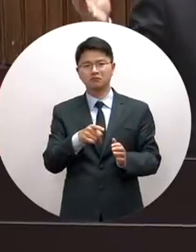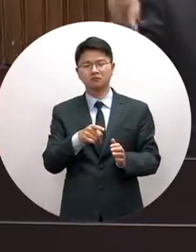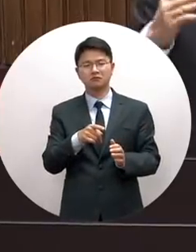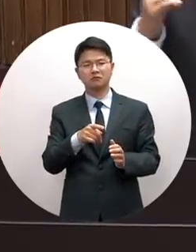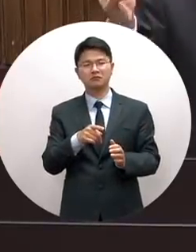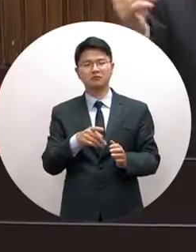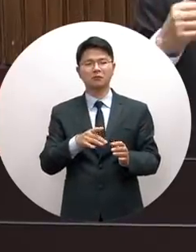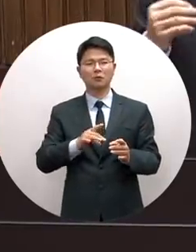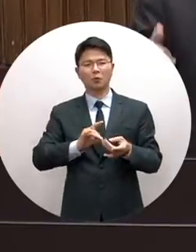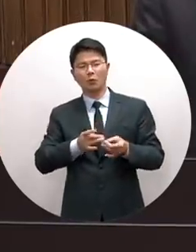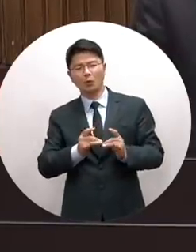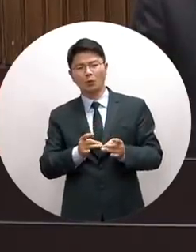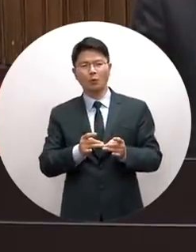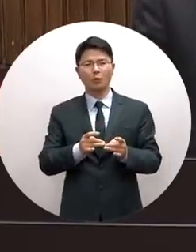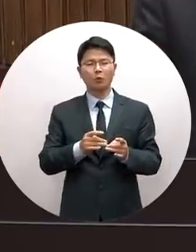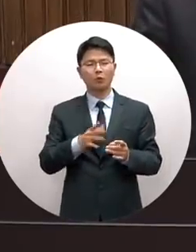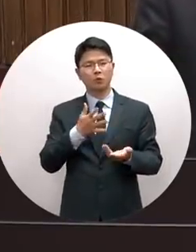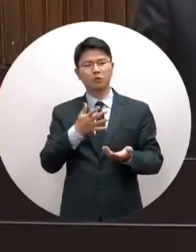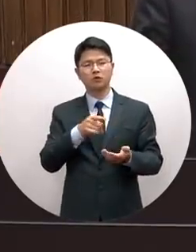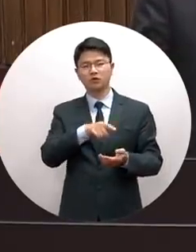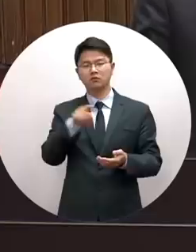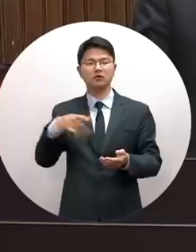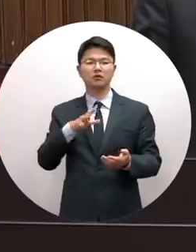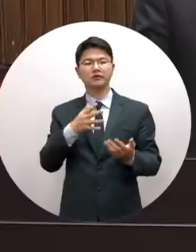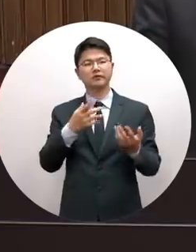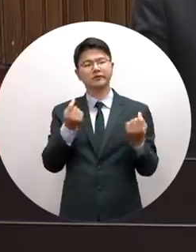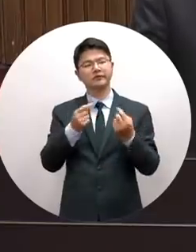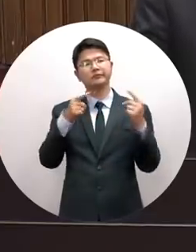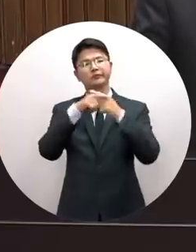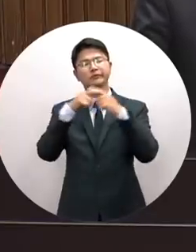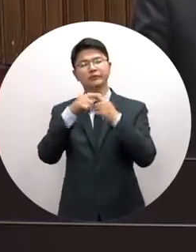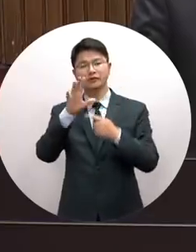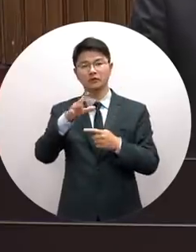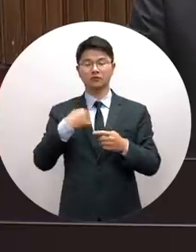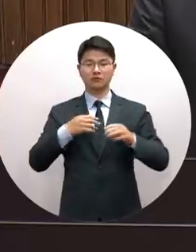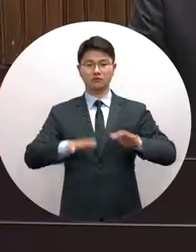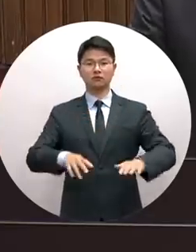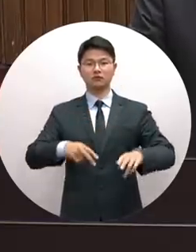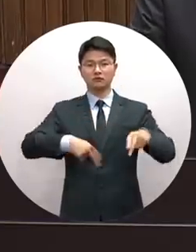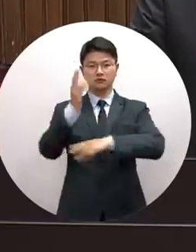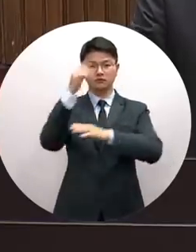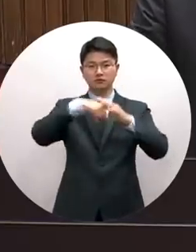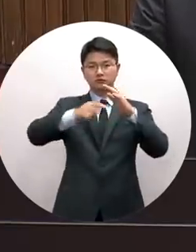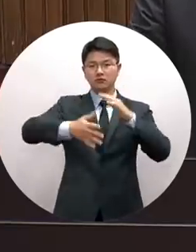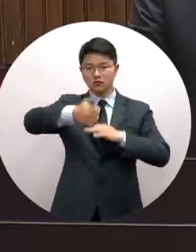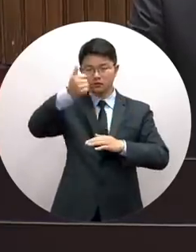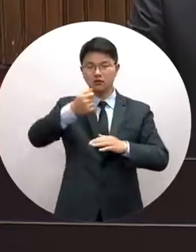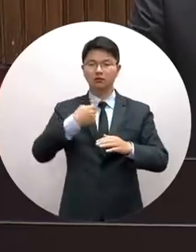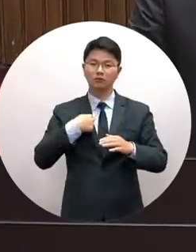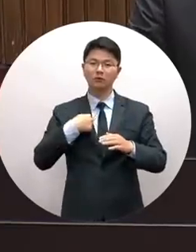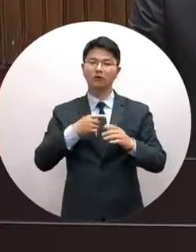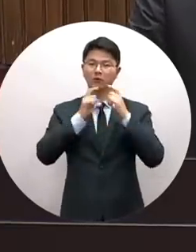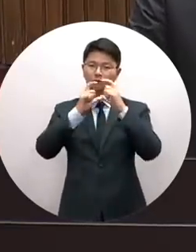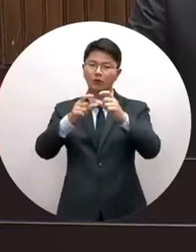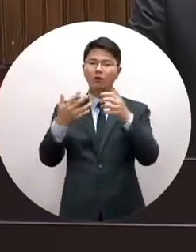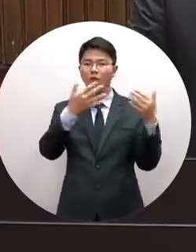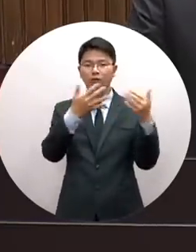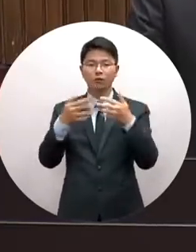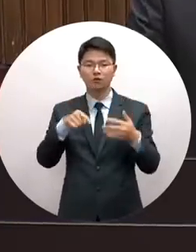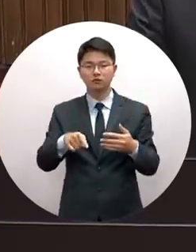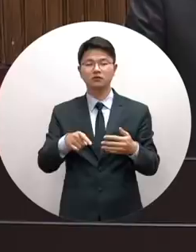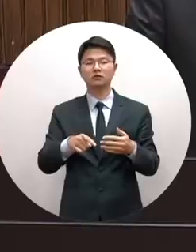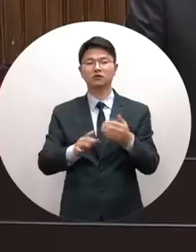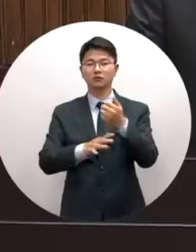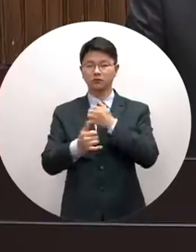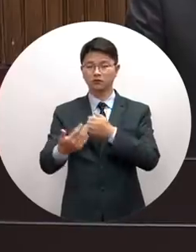很两边的抨击。但因为我今天是行政院长在这里答复贵委员的质询，所